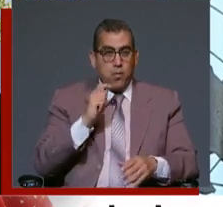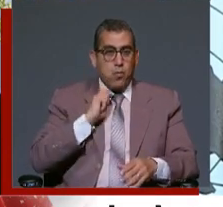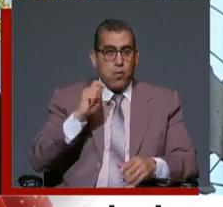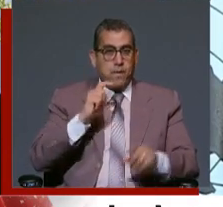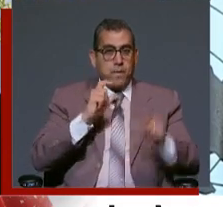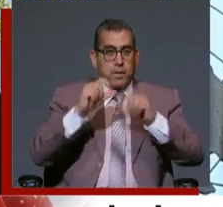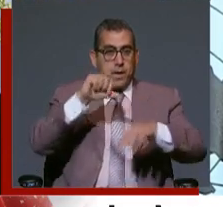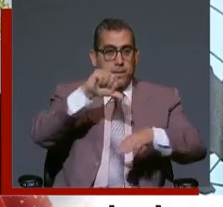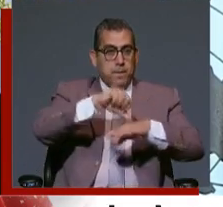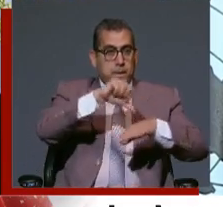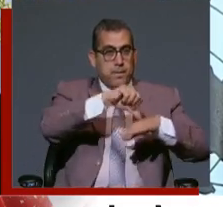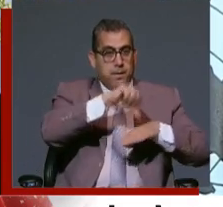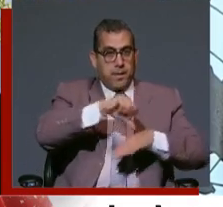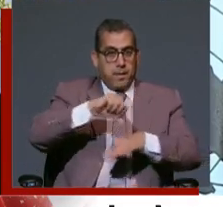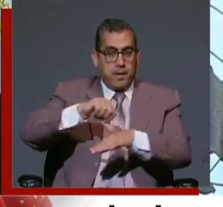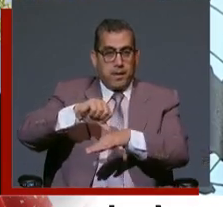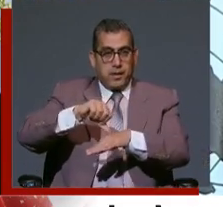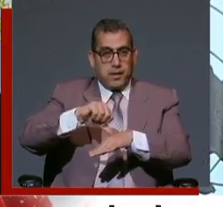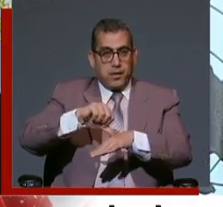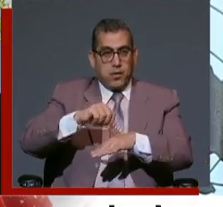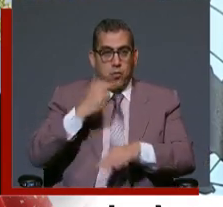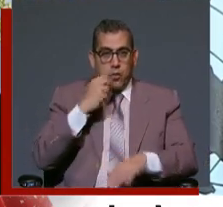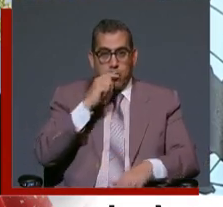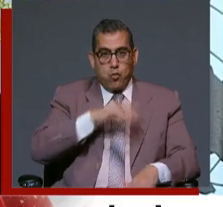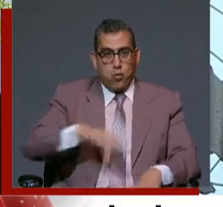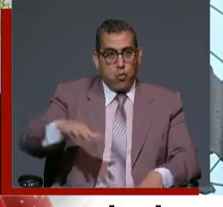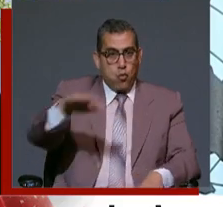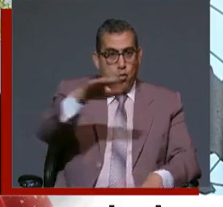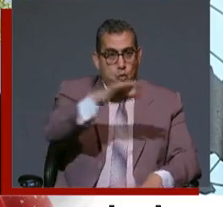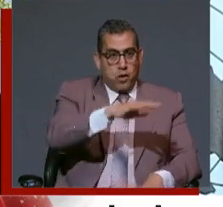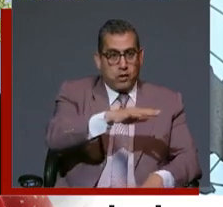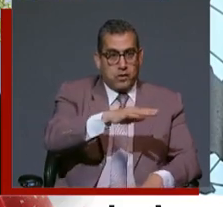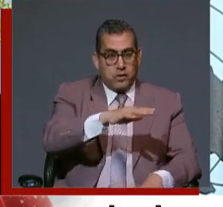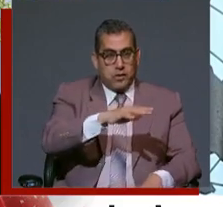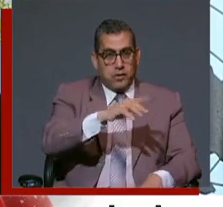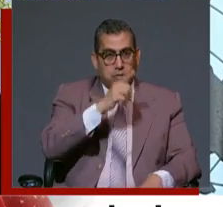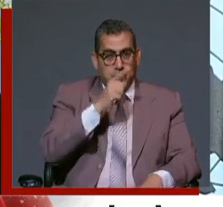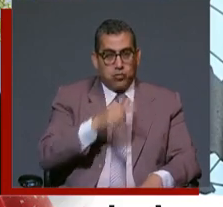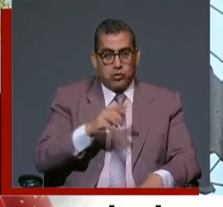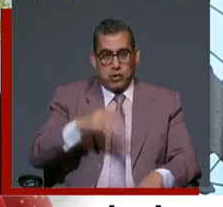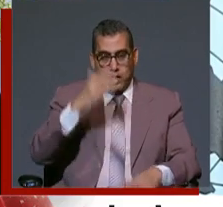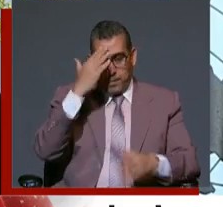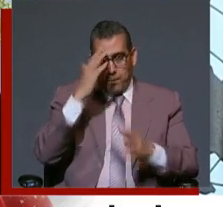البنوك المركزية، السيدات والسادة الحضور، ضيوف مصر الكرام،